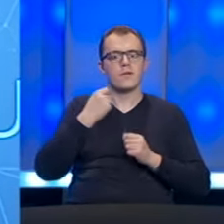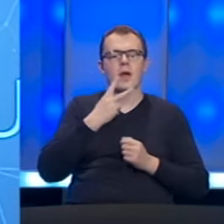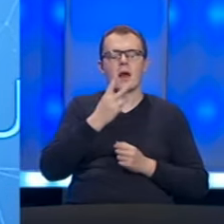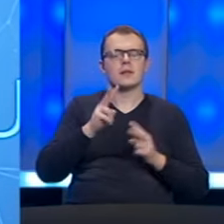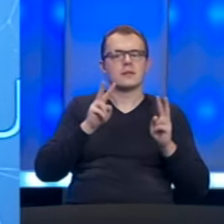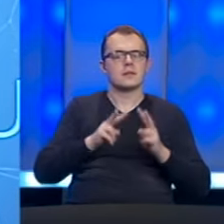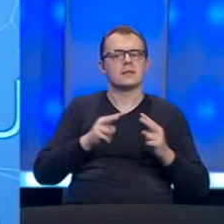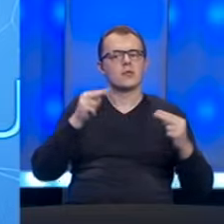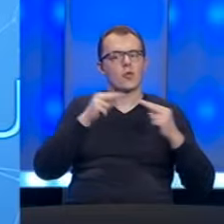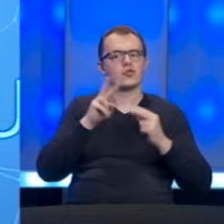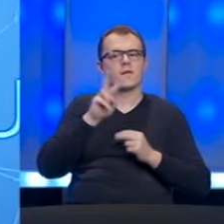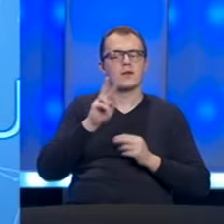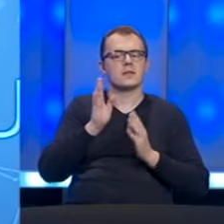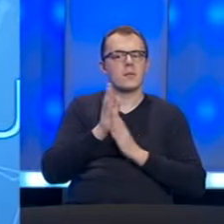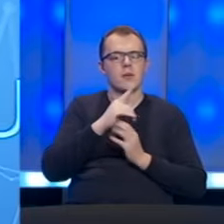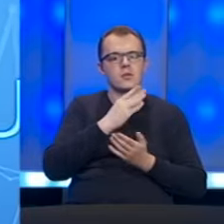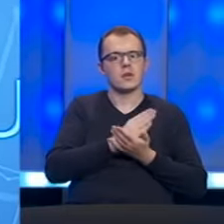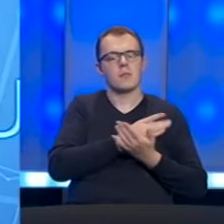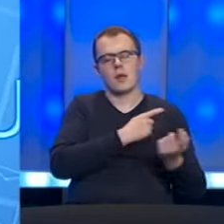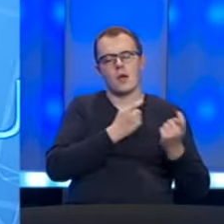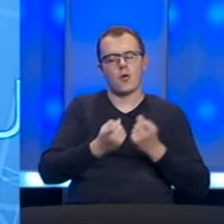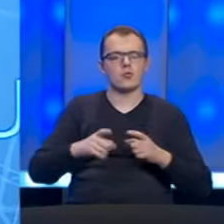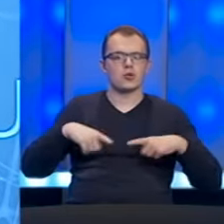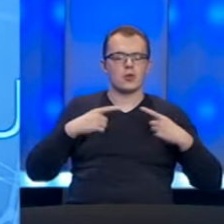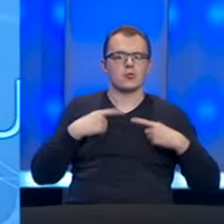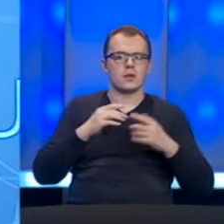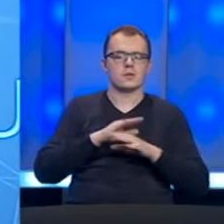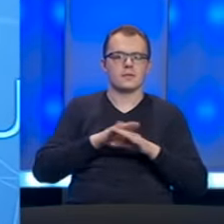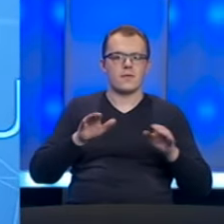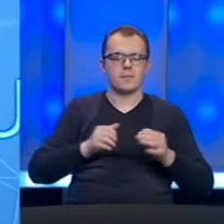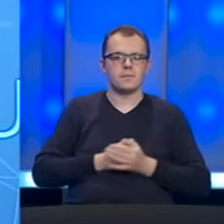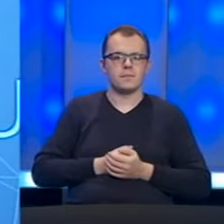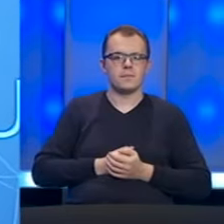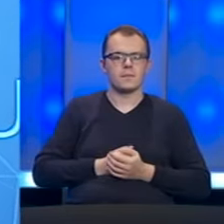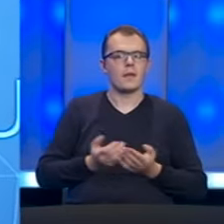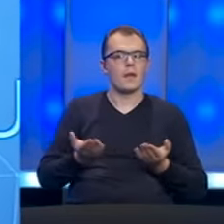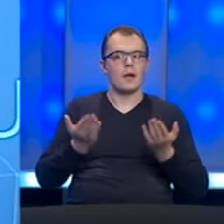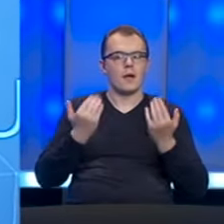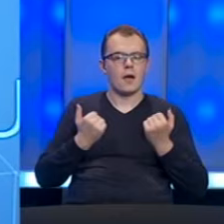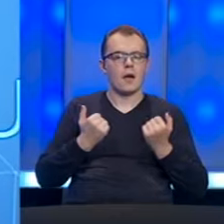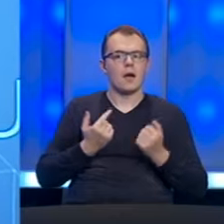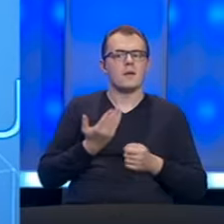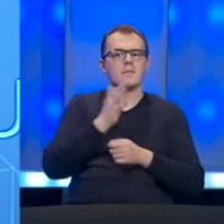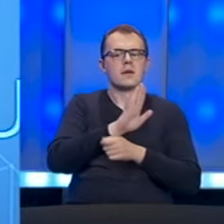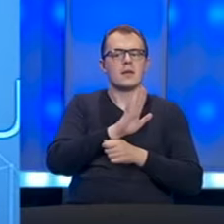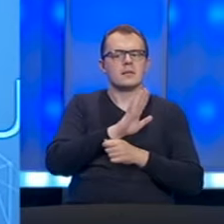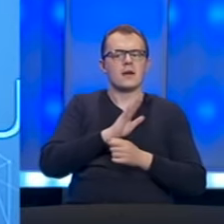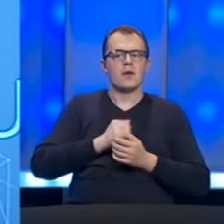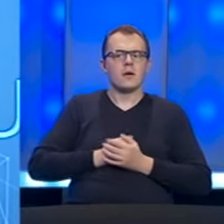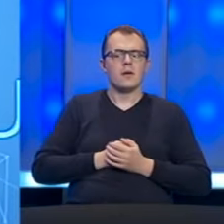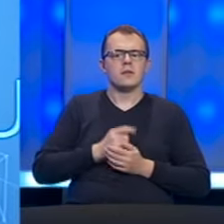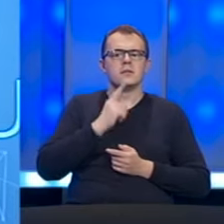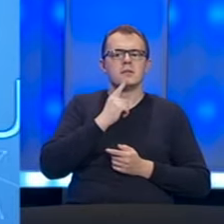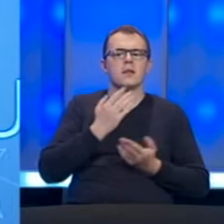oči, Vesna Marić, bila gošća jutra za sve. A predstava Kosa, za